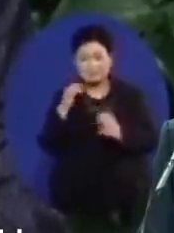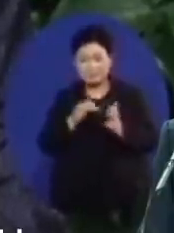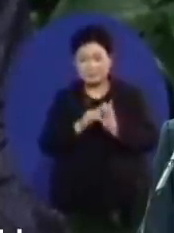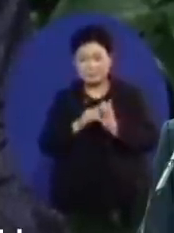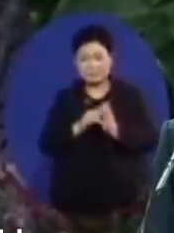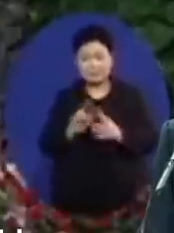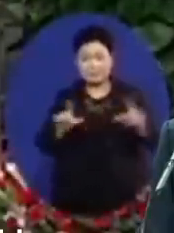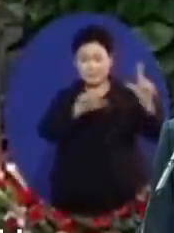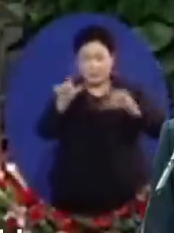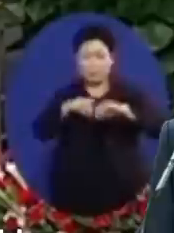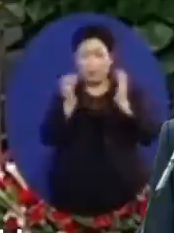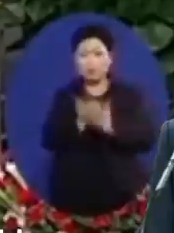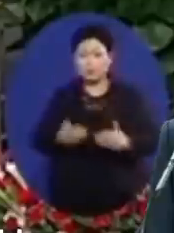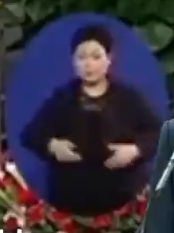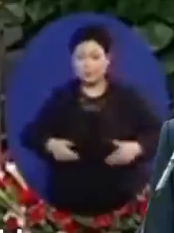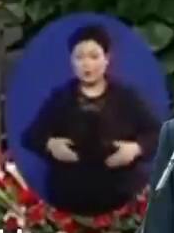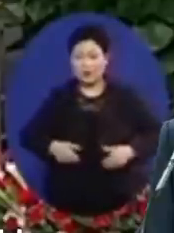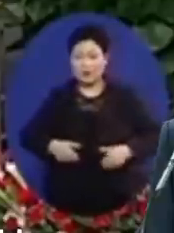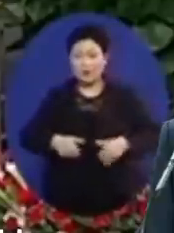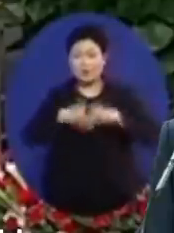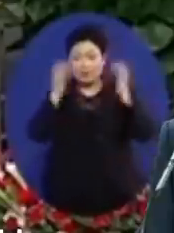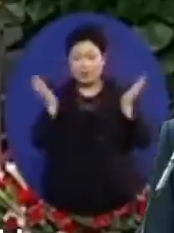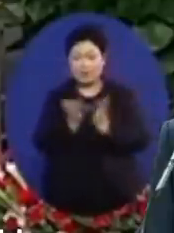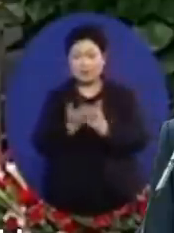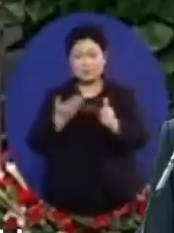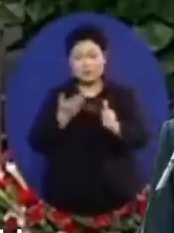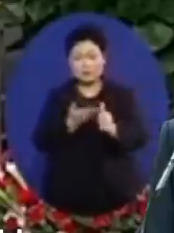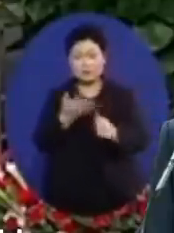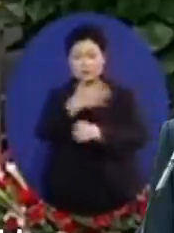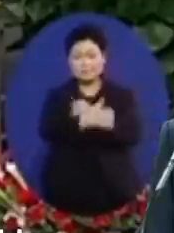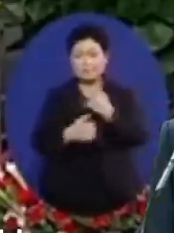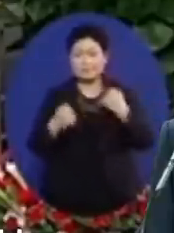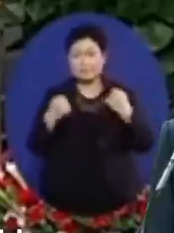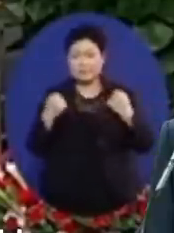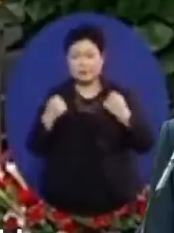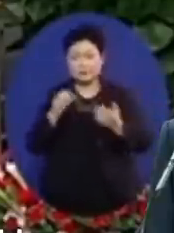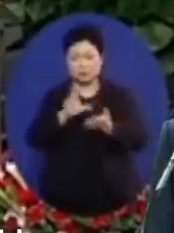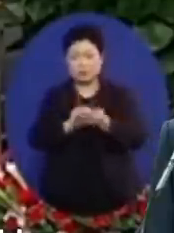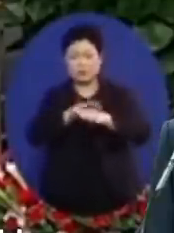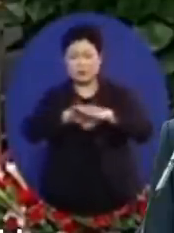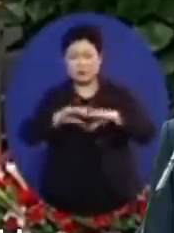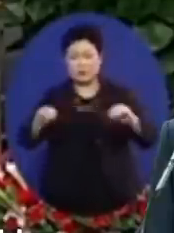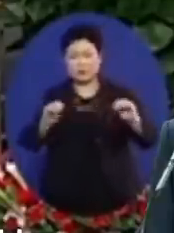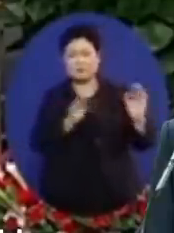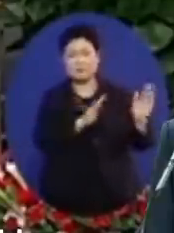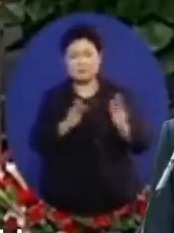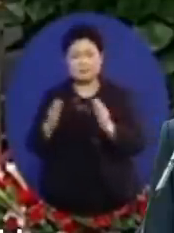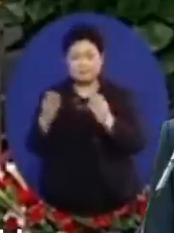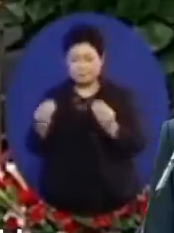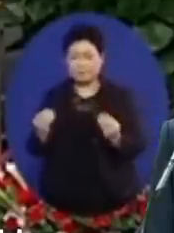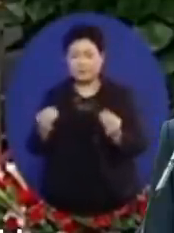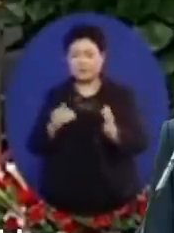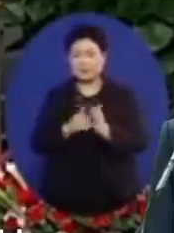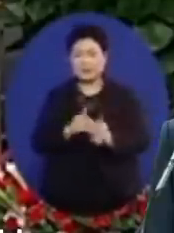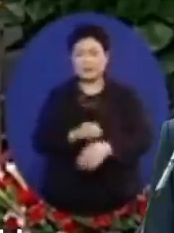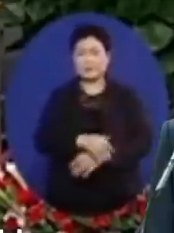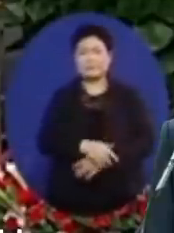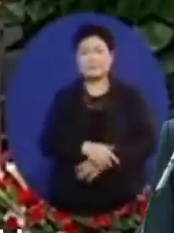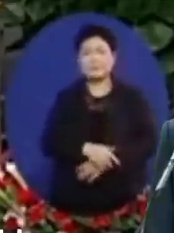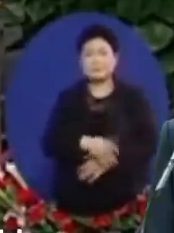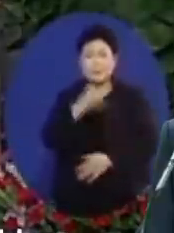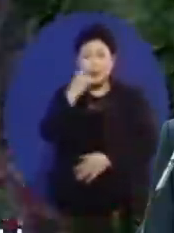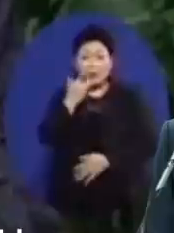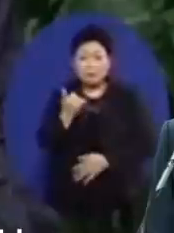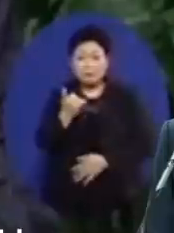생활상 필요한 것을 다 돌보시고 건강상 교육적 문제를 해결할 준비를 다 해주십니다. 근데